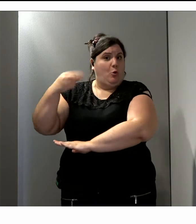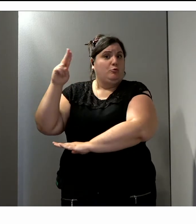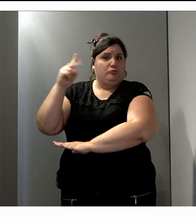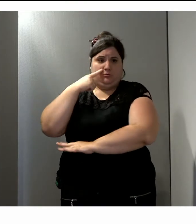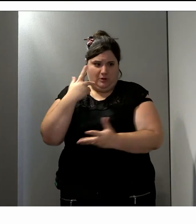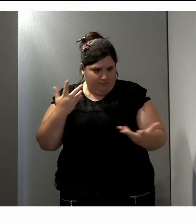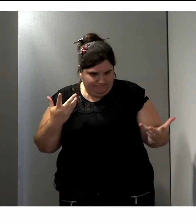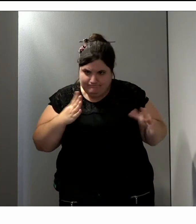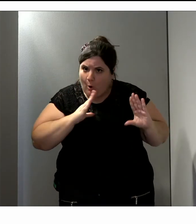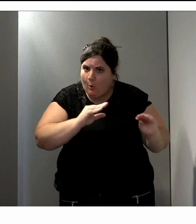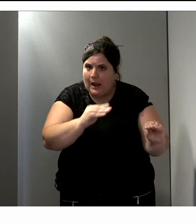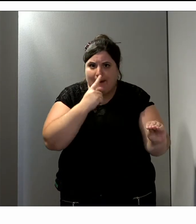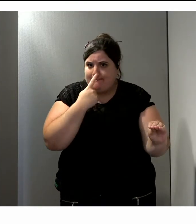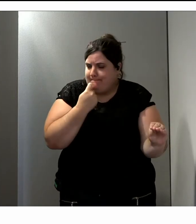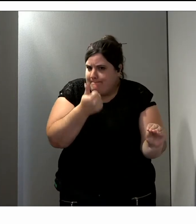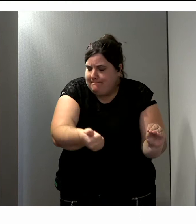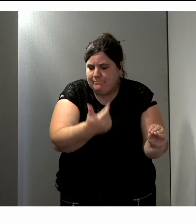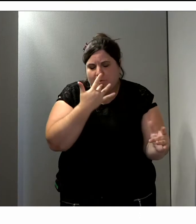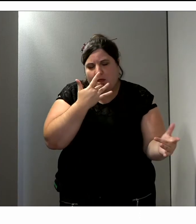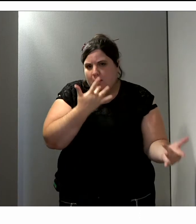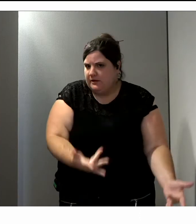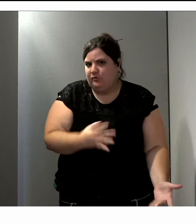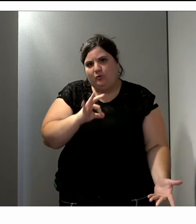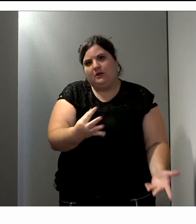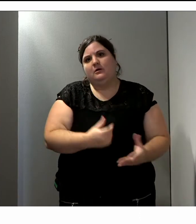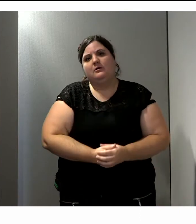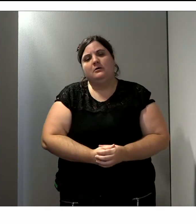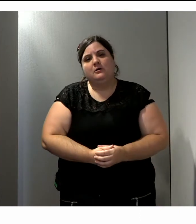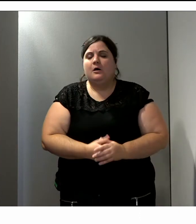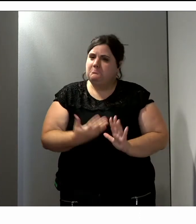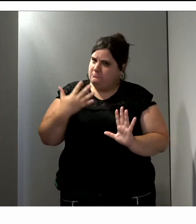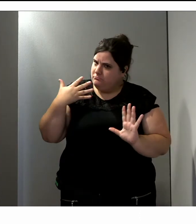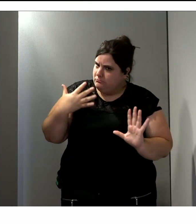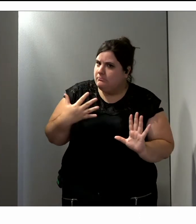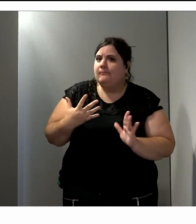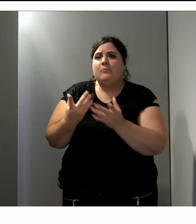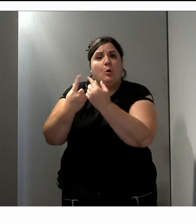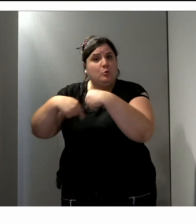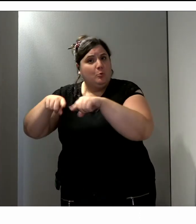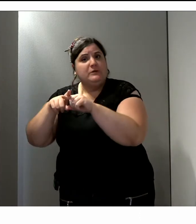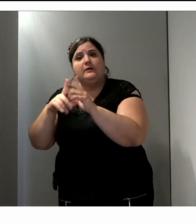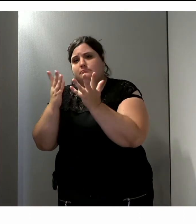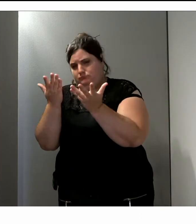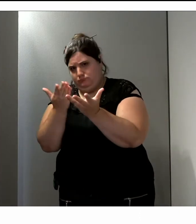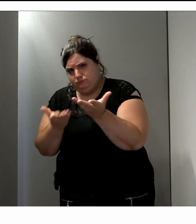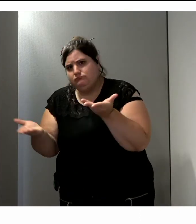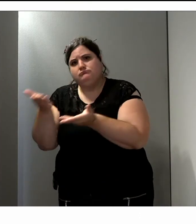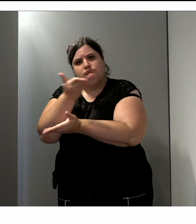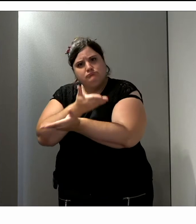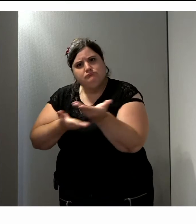de l'ONU n'est pas vraiment appliqué en France. Et nous avons battu dans le comité, nous avons